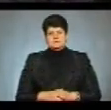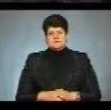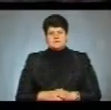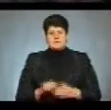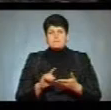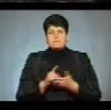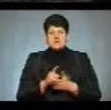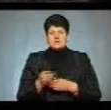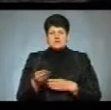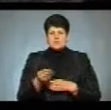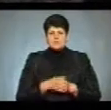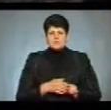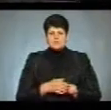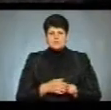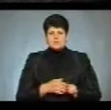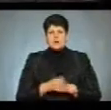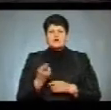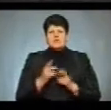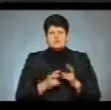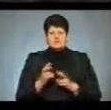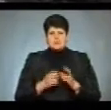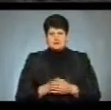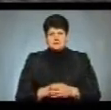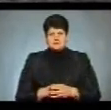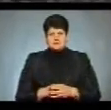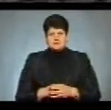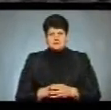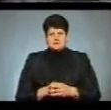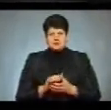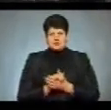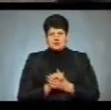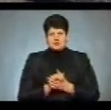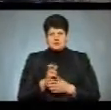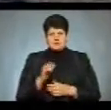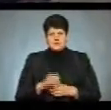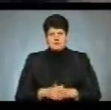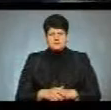Миші труємо. А від якого ви підприємства? Дружба.